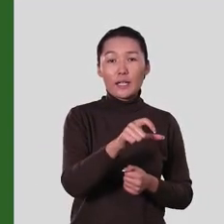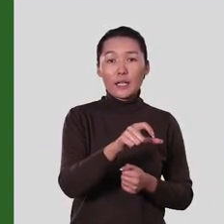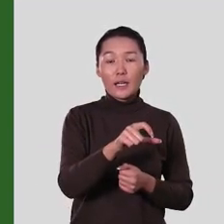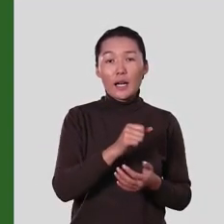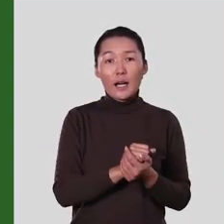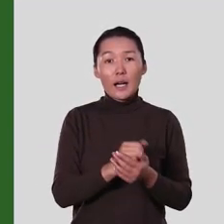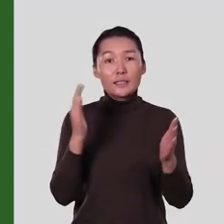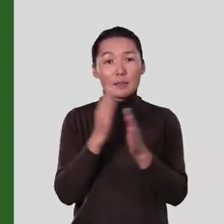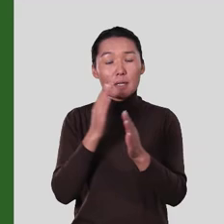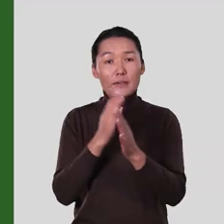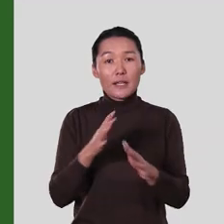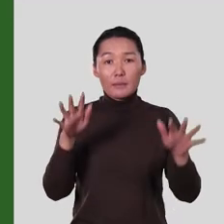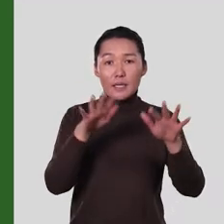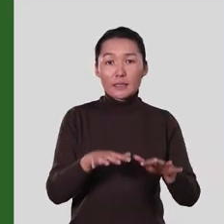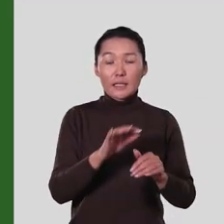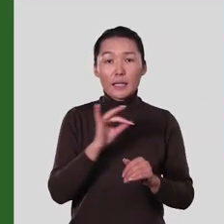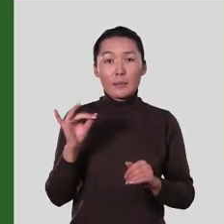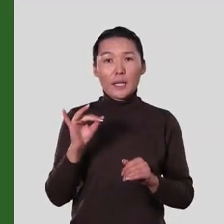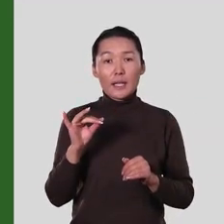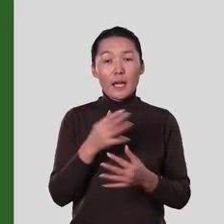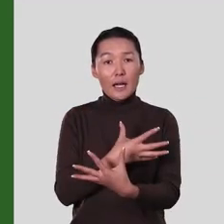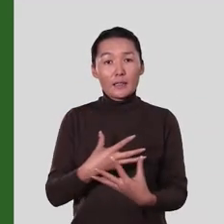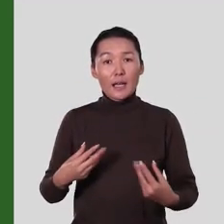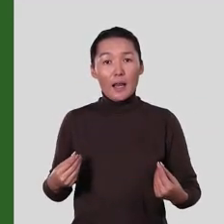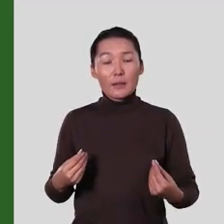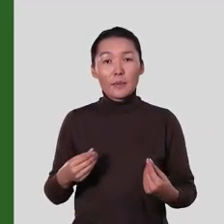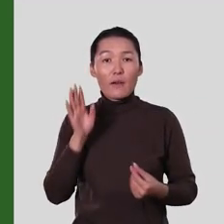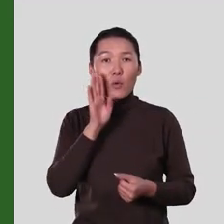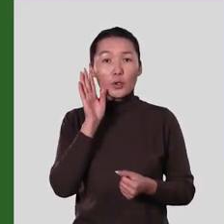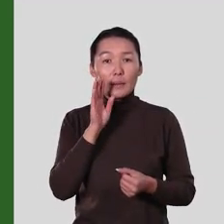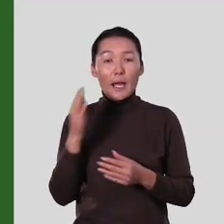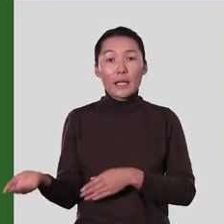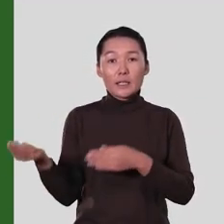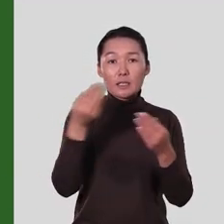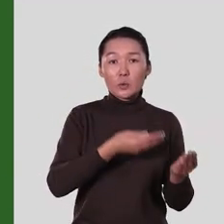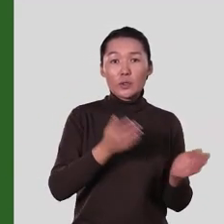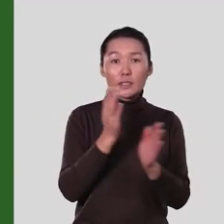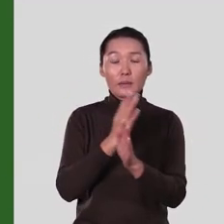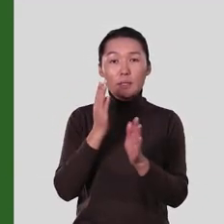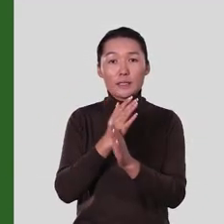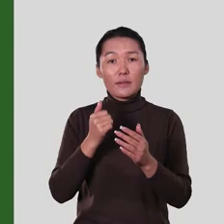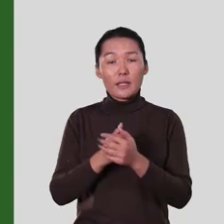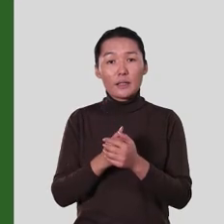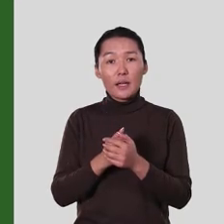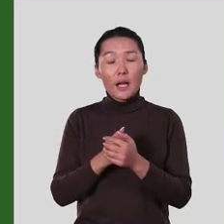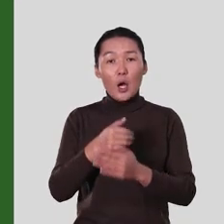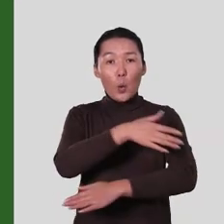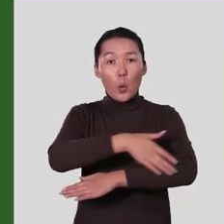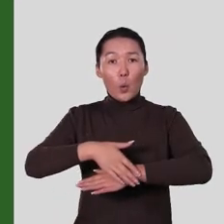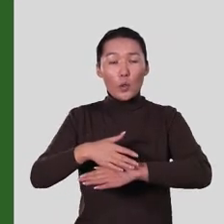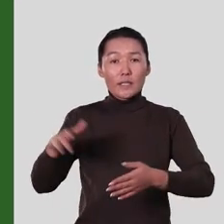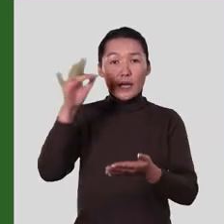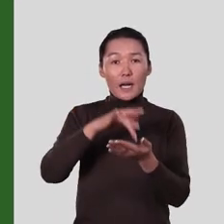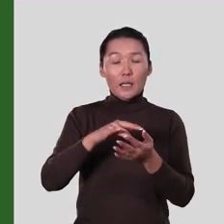атмосферными осадками и талыми водами. Они несут из атмосферы, с полей и улиц городов пыль